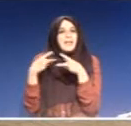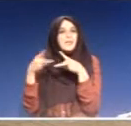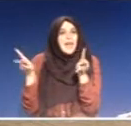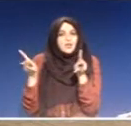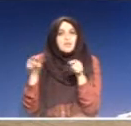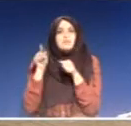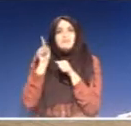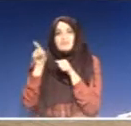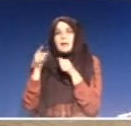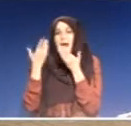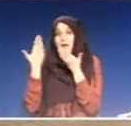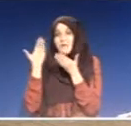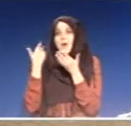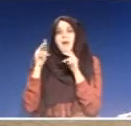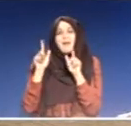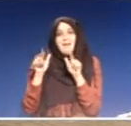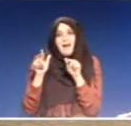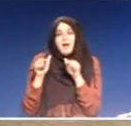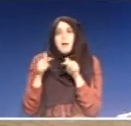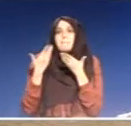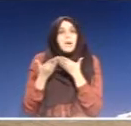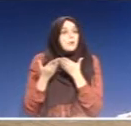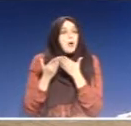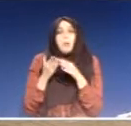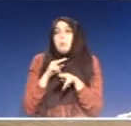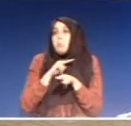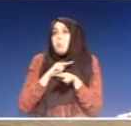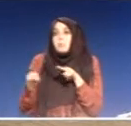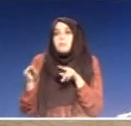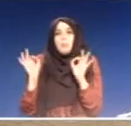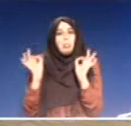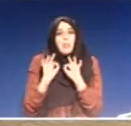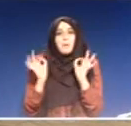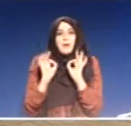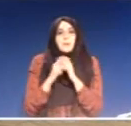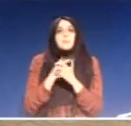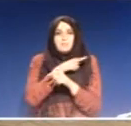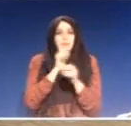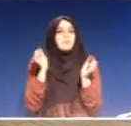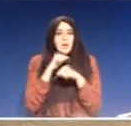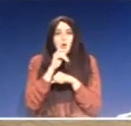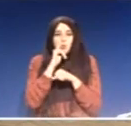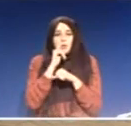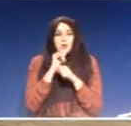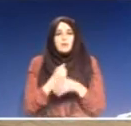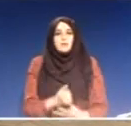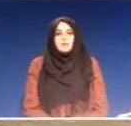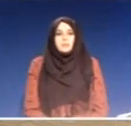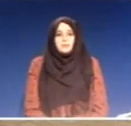في قريتنا منعدمة تماما. طيب. سنعلق على هذه المسألة. لو كان